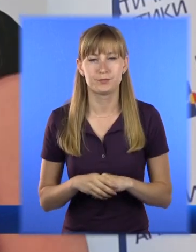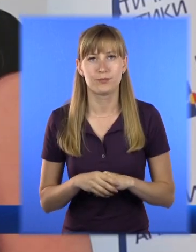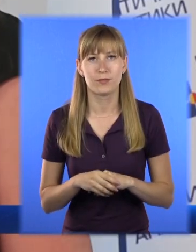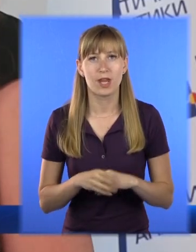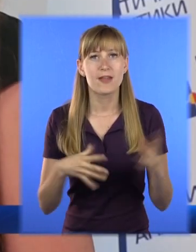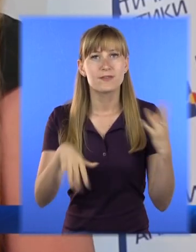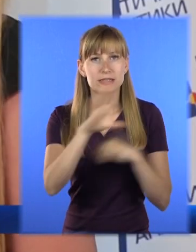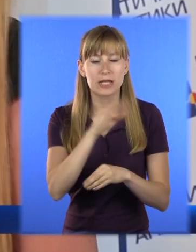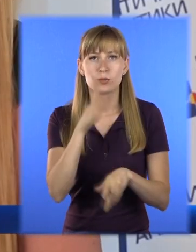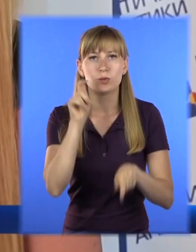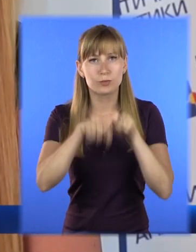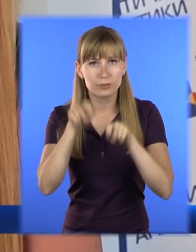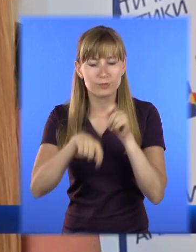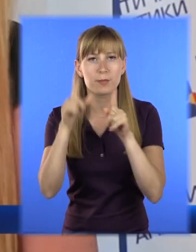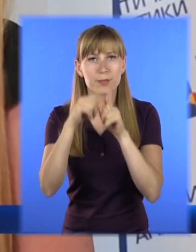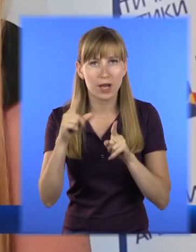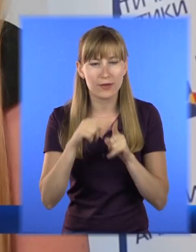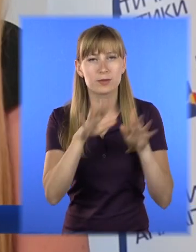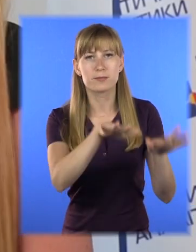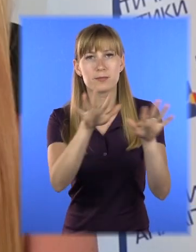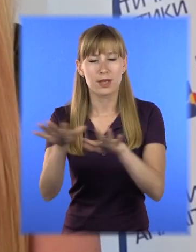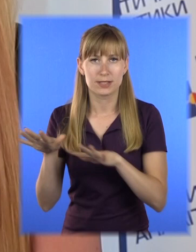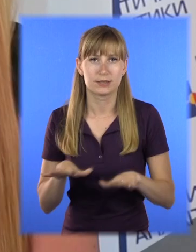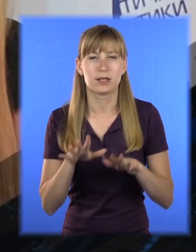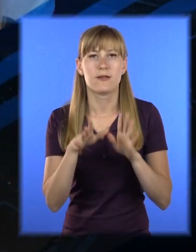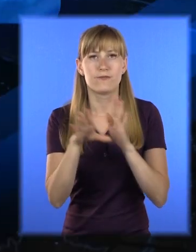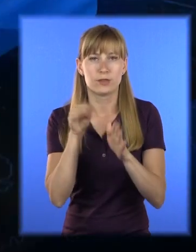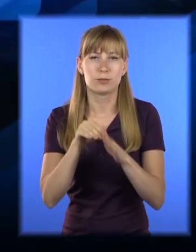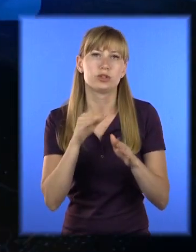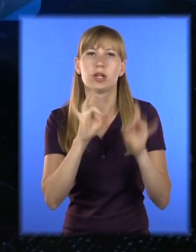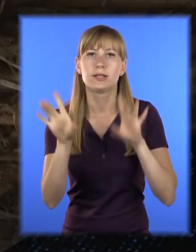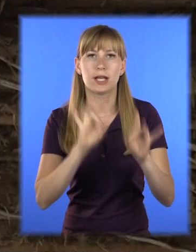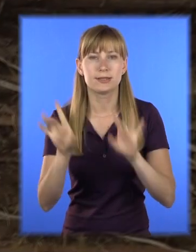Ще вони контролюватимуть дотримання правил розміщення передвиборчої агітації.